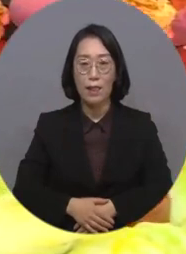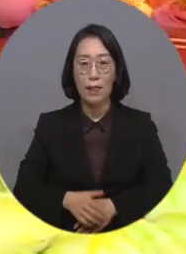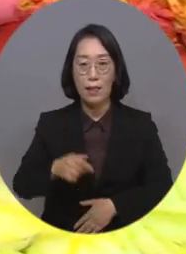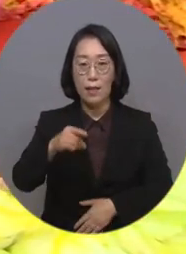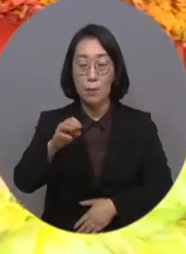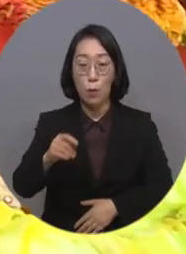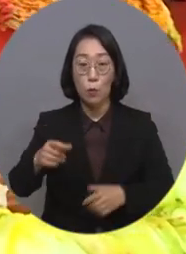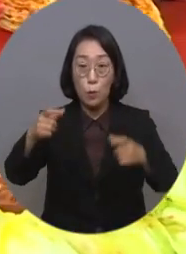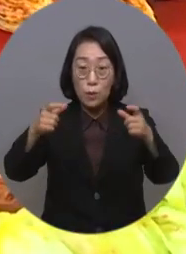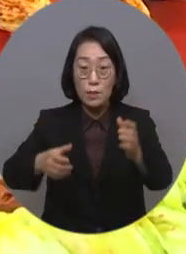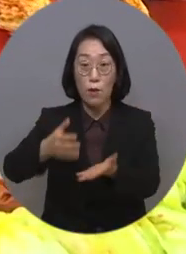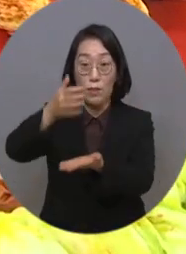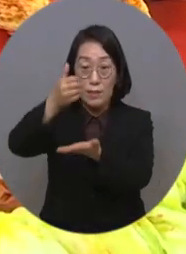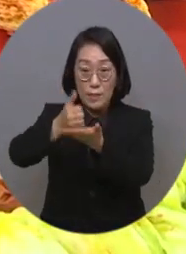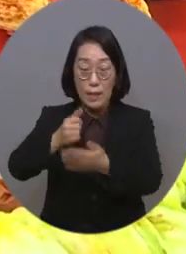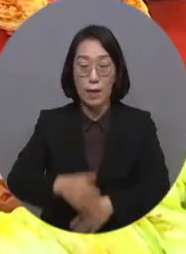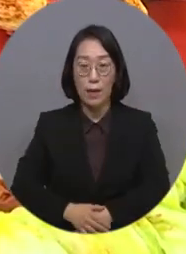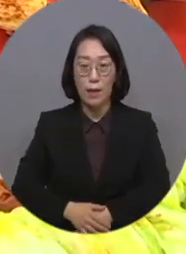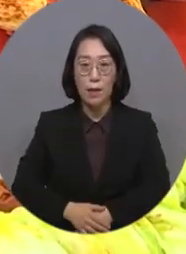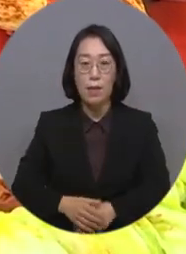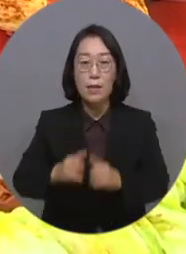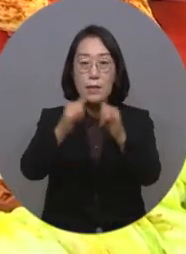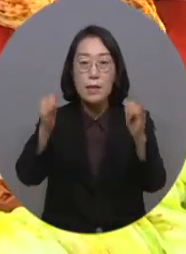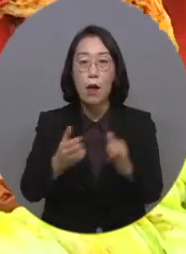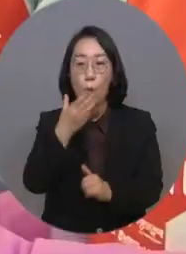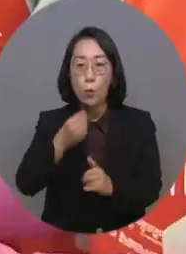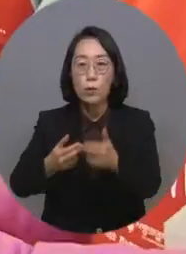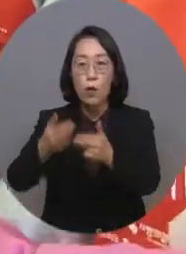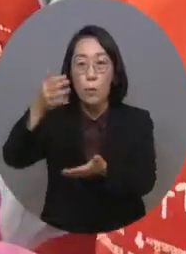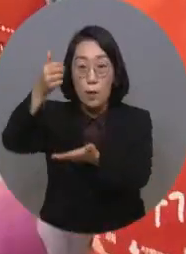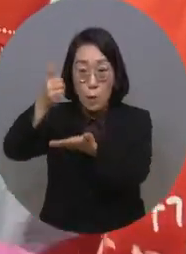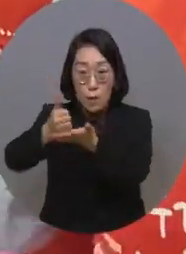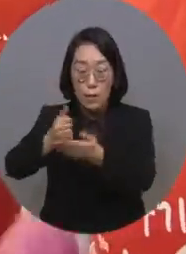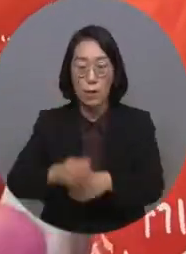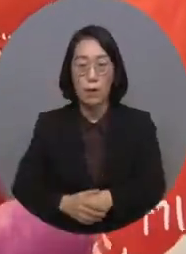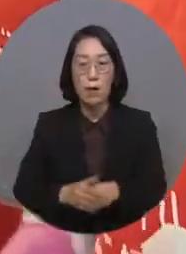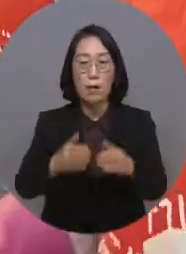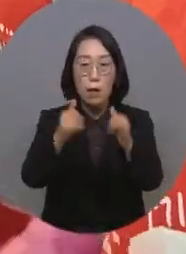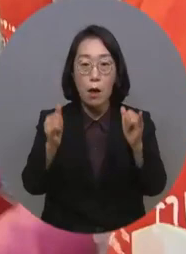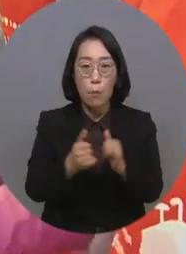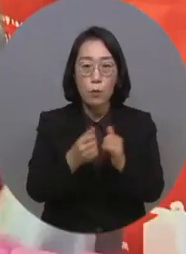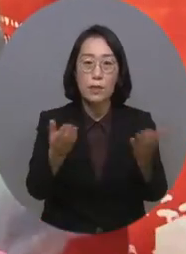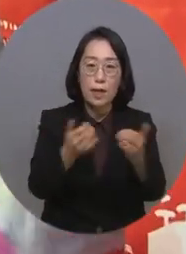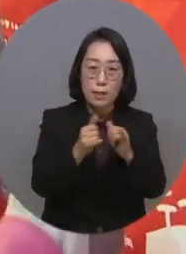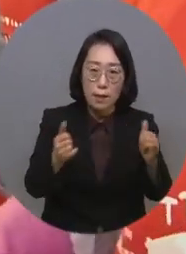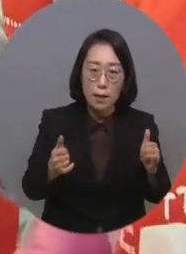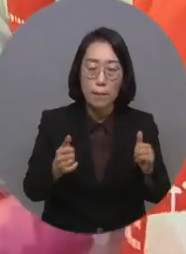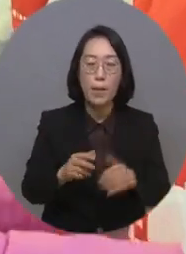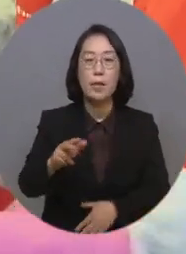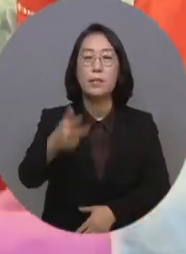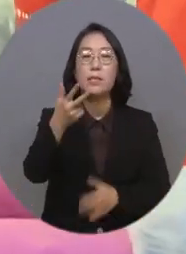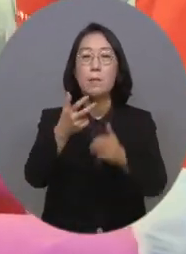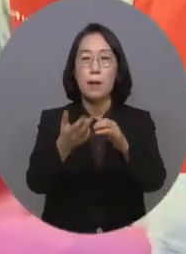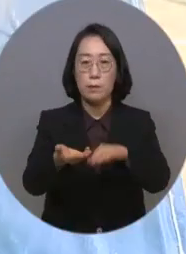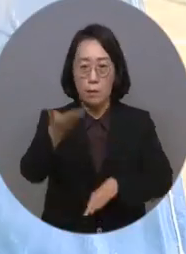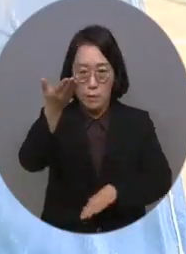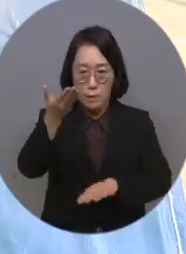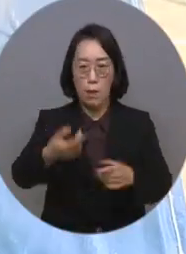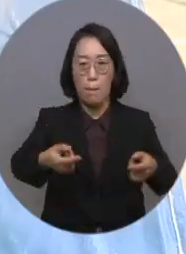전남도지사와 노진영 전남도 사회복지협의회장, 사회복지시설 종사자 등 700여 명이